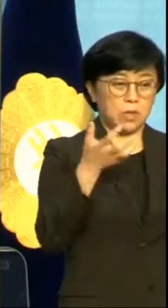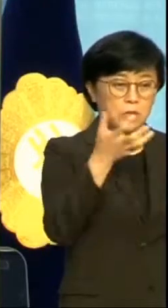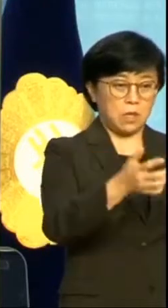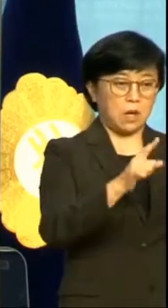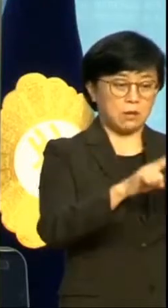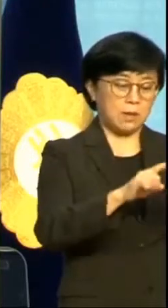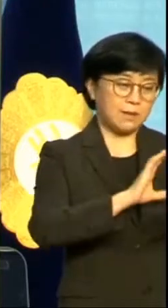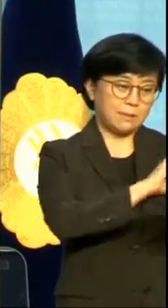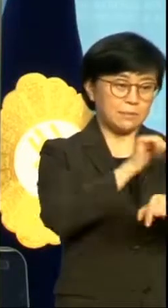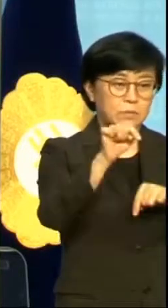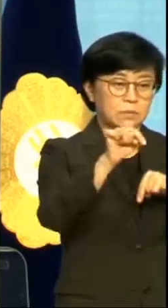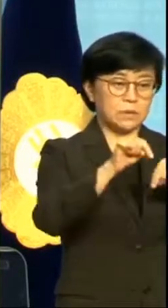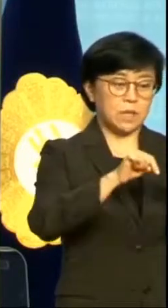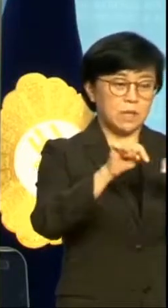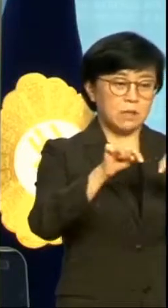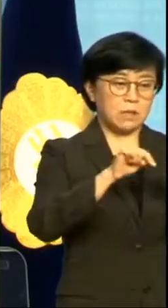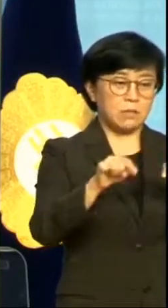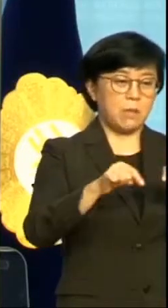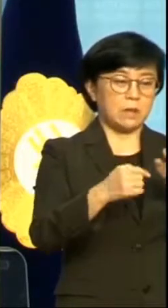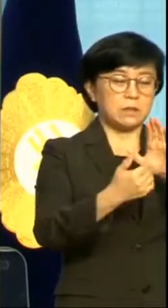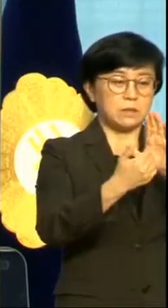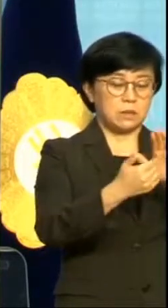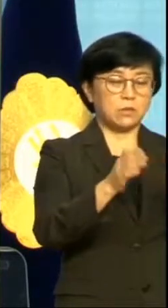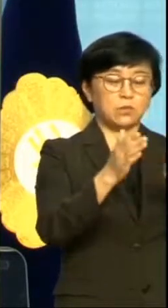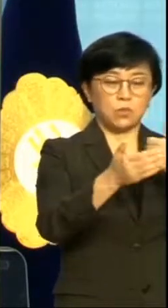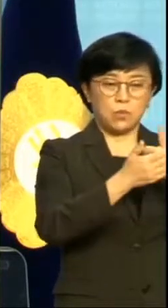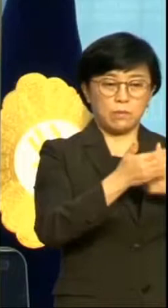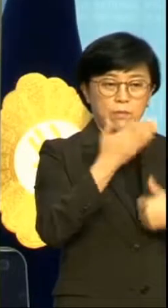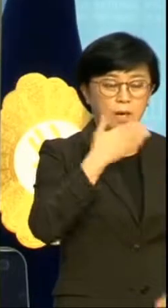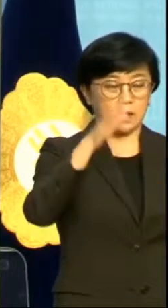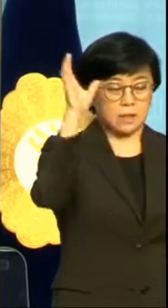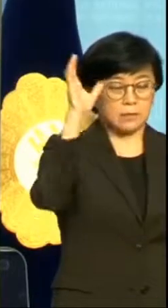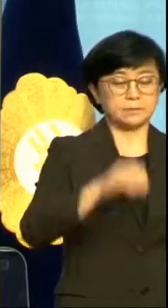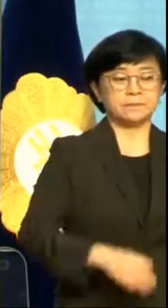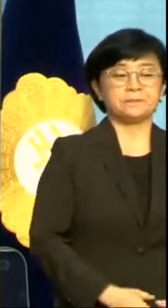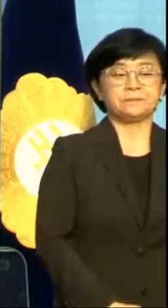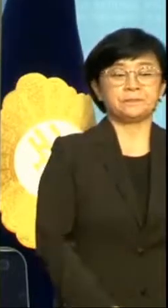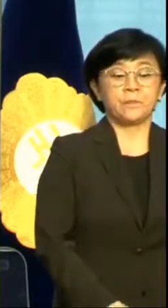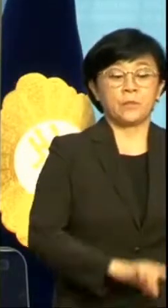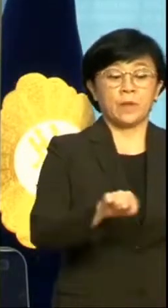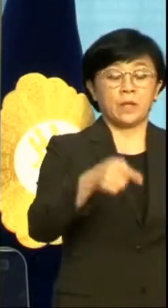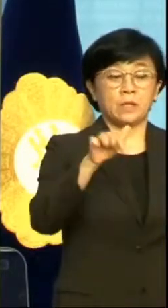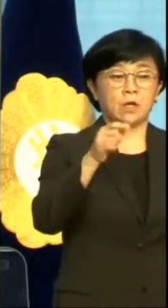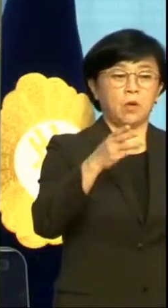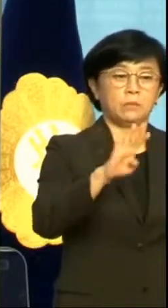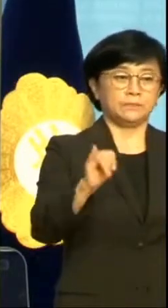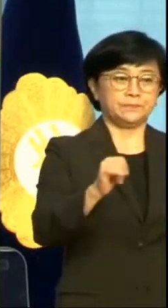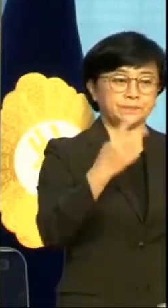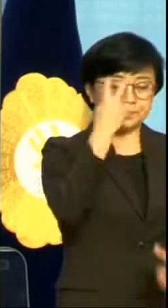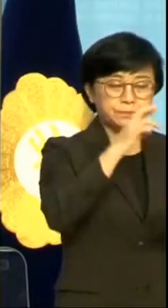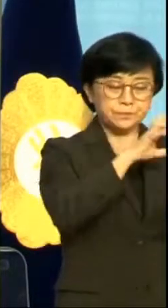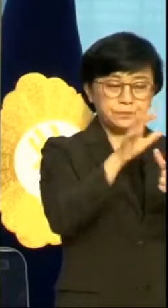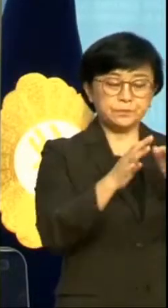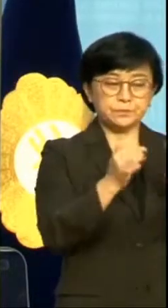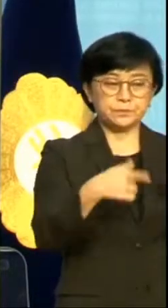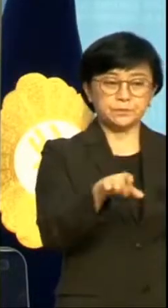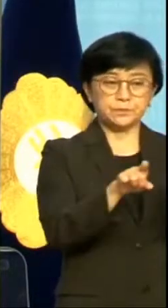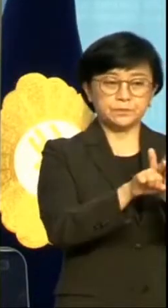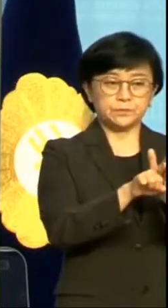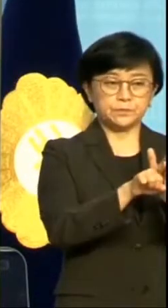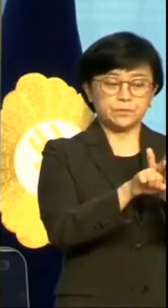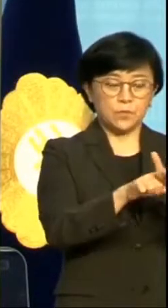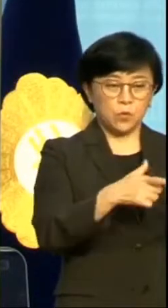방지에 크게 도움이 될 것으로 기대하고 있습니다 다음으로 경비 노동자 보호를 위해 0 등주